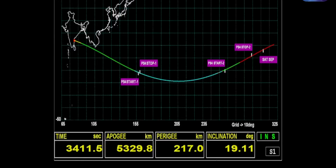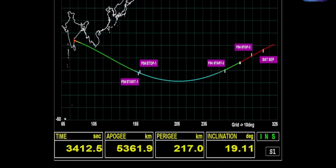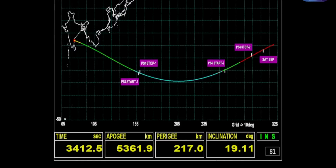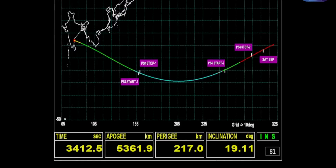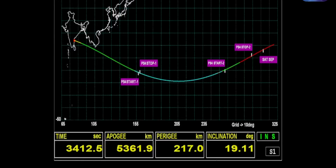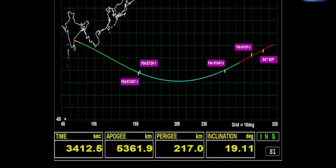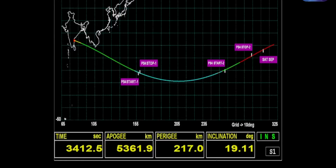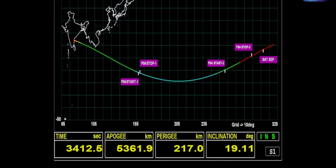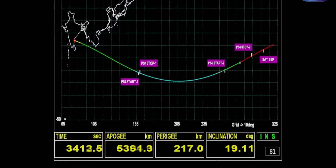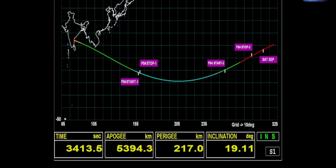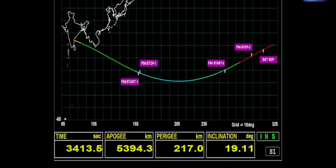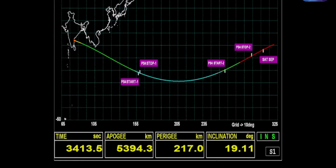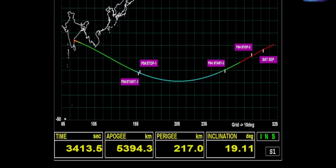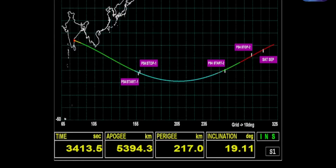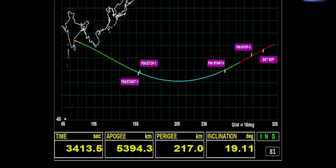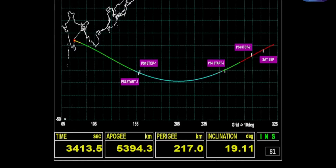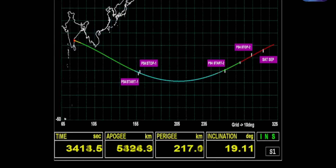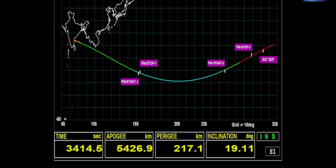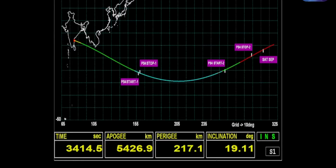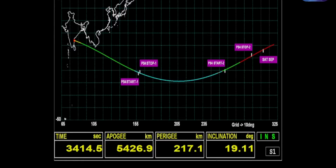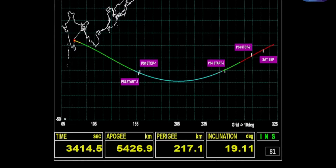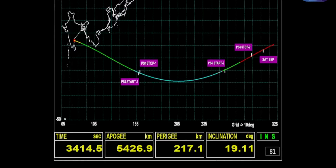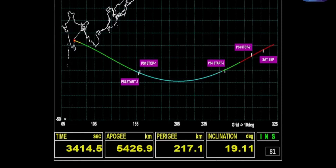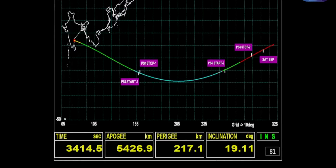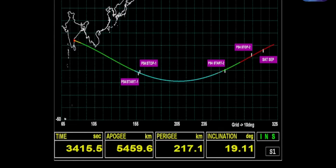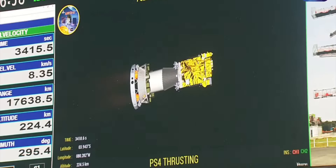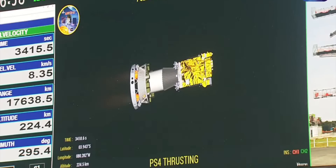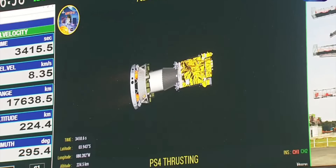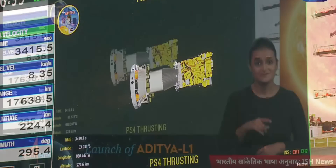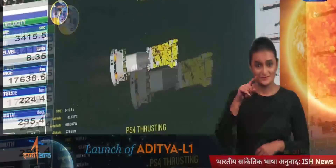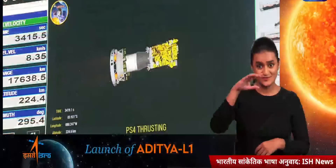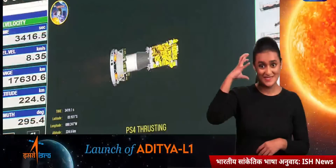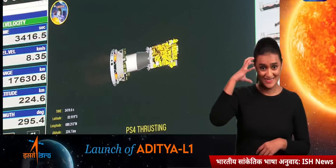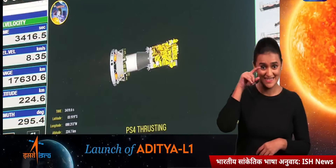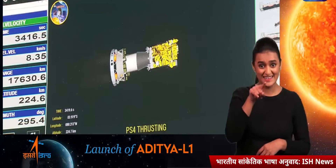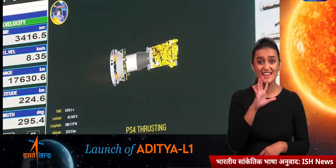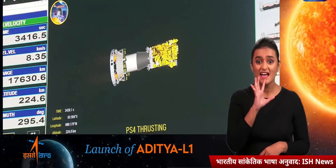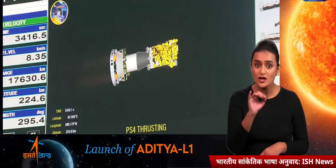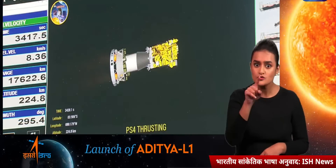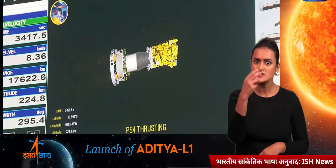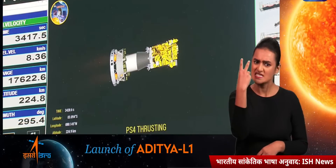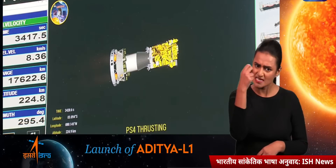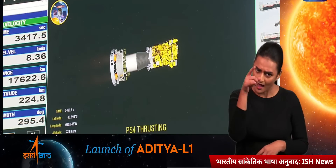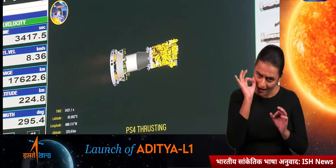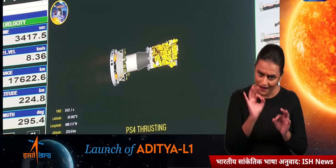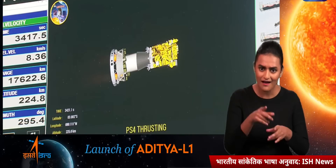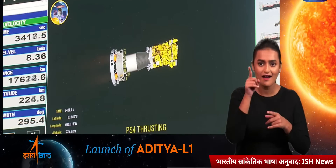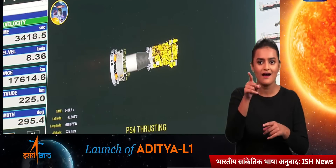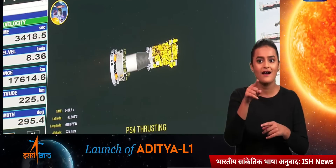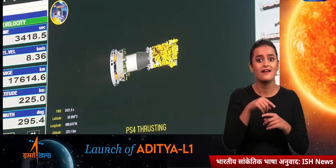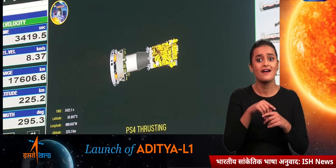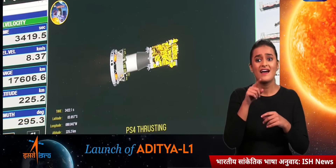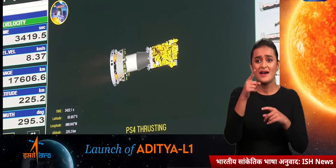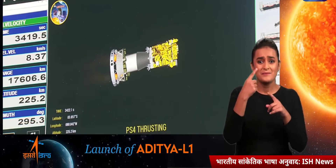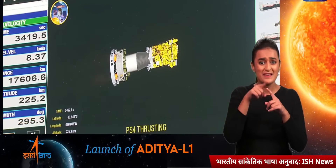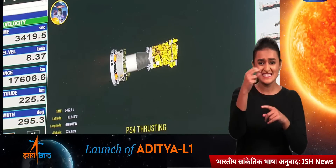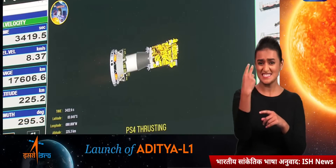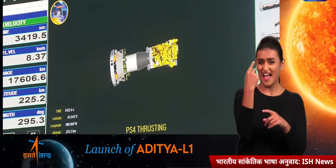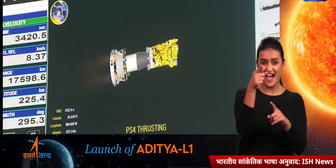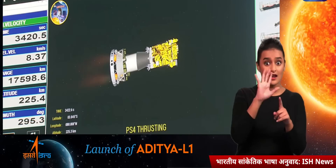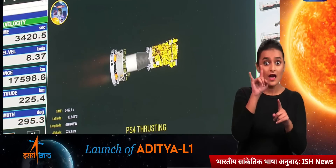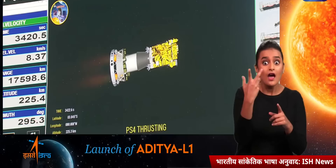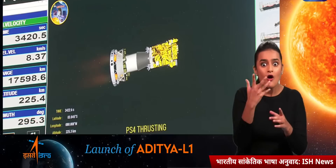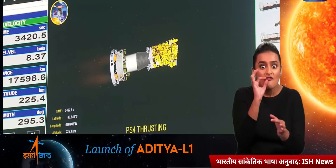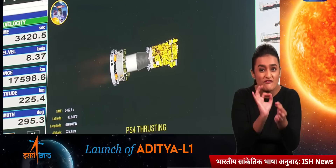जो अनगिनत हाइड्रोजन एटम्स के फ्यूजन रिएक्शन से ऊर्जा प्राप्त करता है, और इस ऊर्जा से इस सौर मंडल